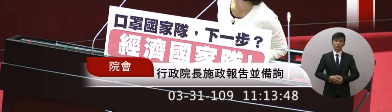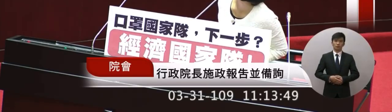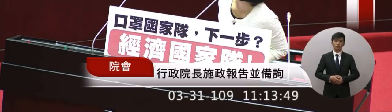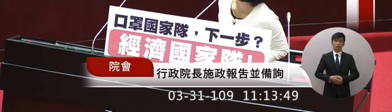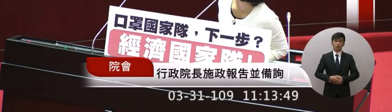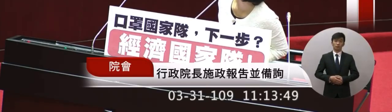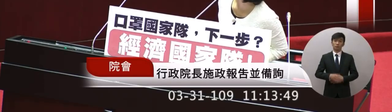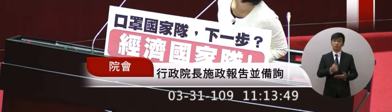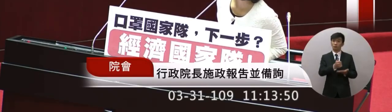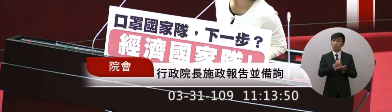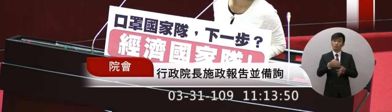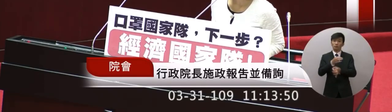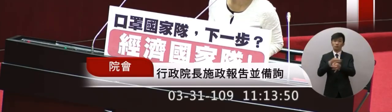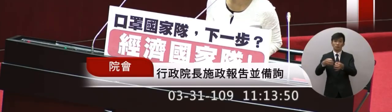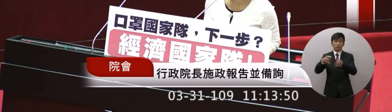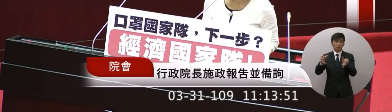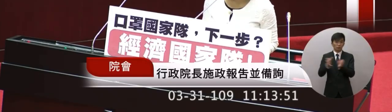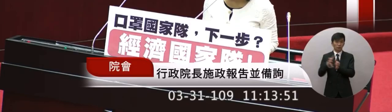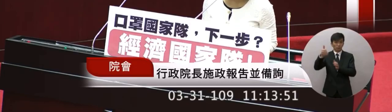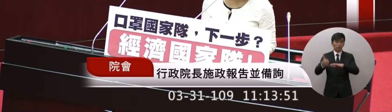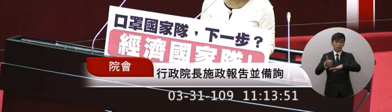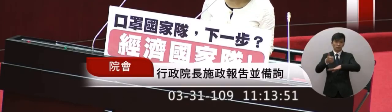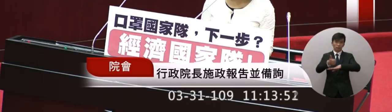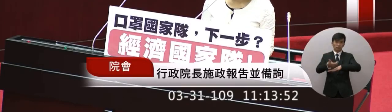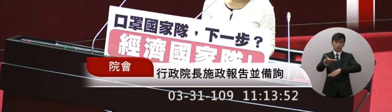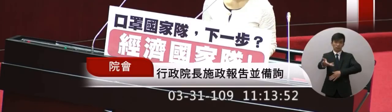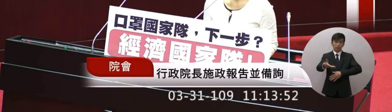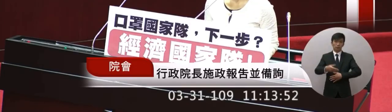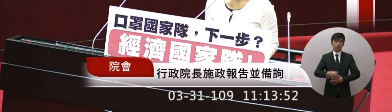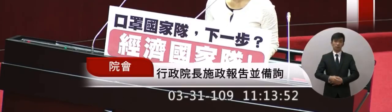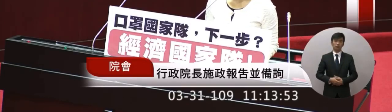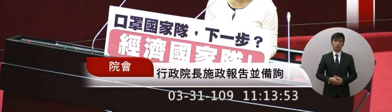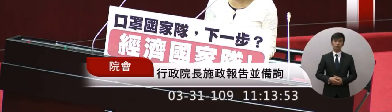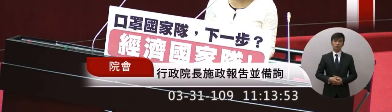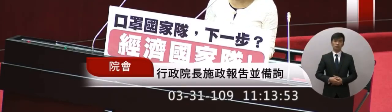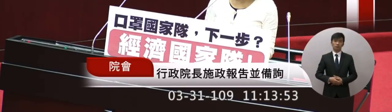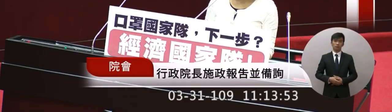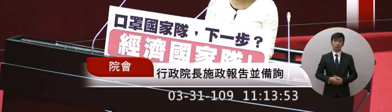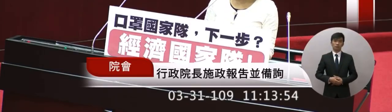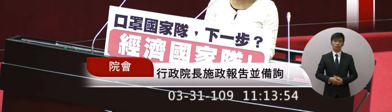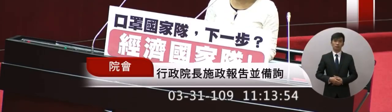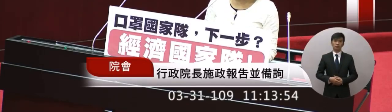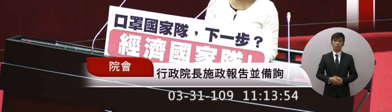也请经济部沈部长。 请经济部沈部长。